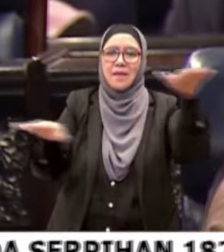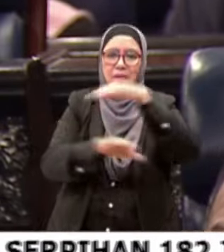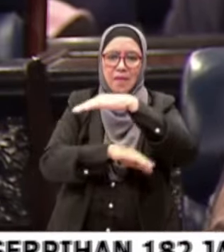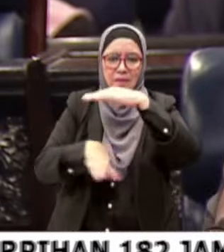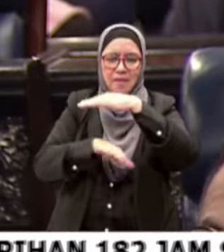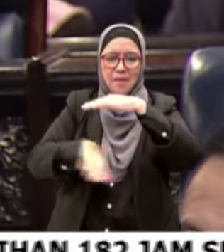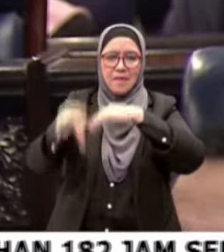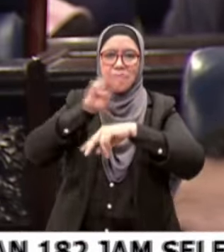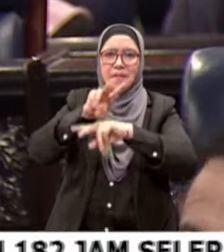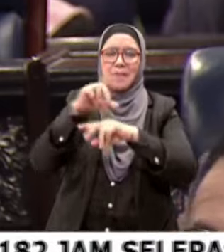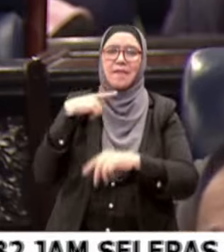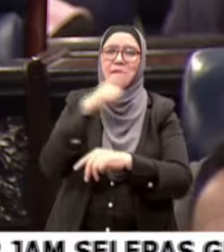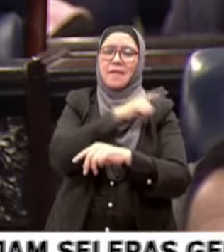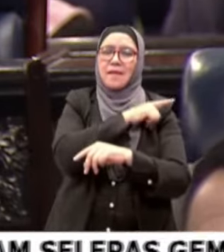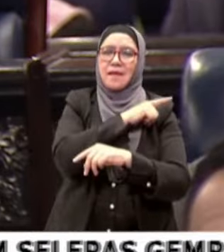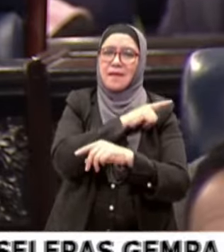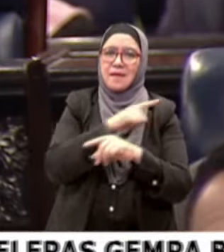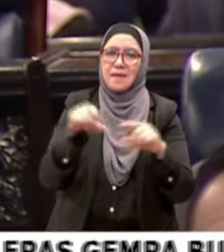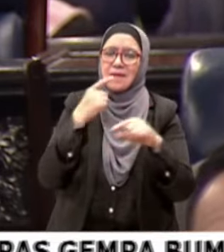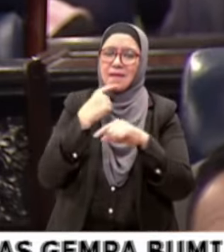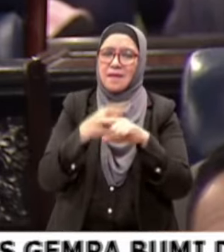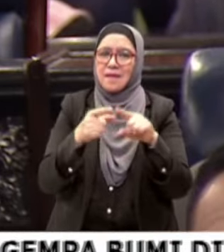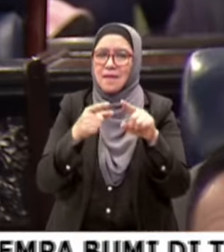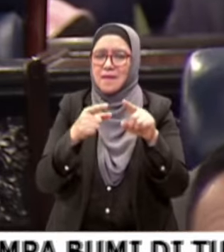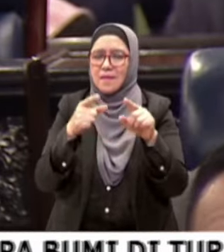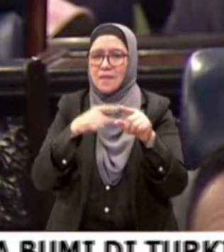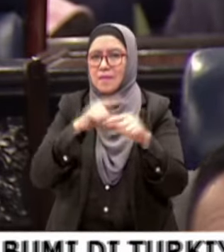pembangunan pelaporan Malaysia